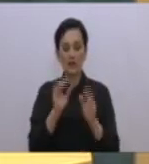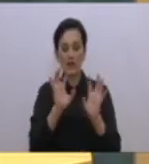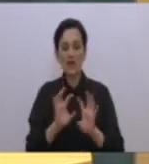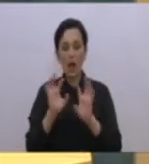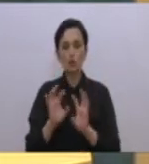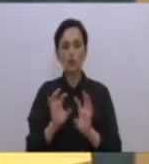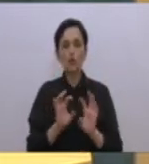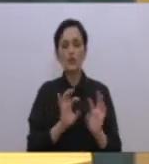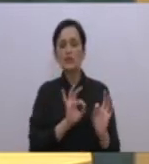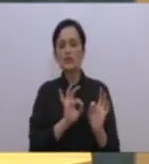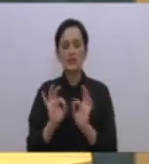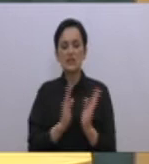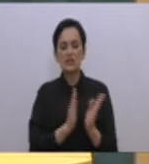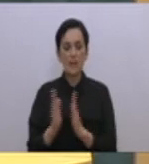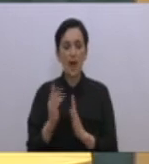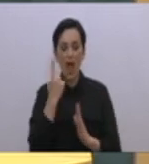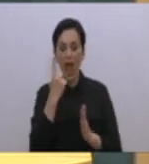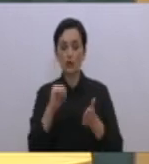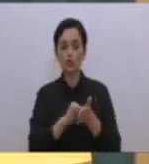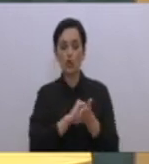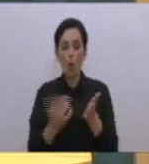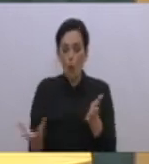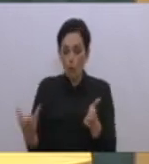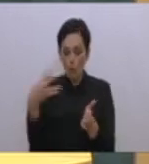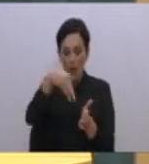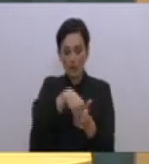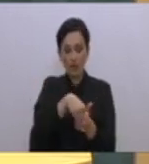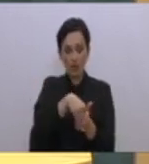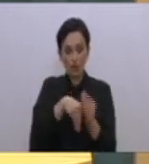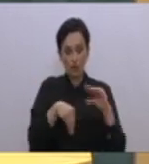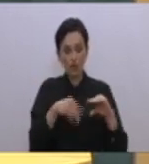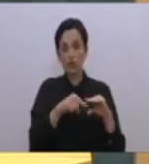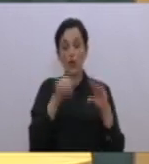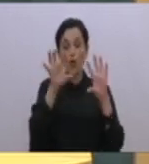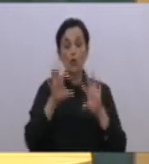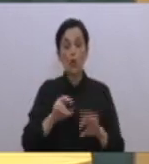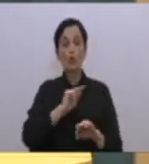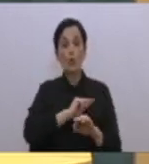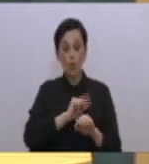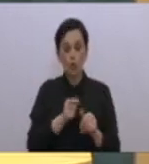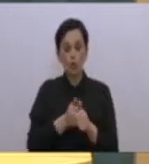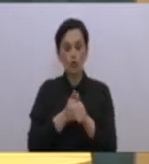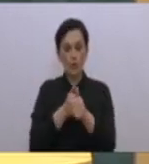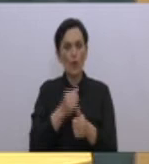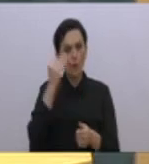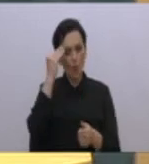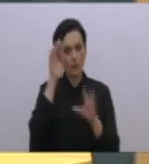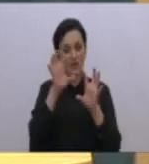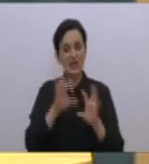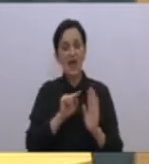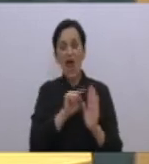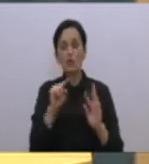კანონების სისტემატიზაცია და ერთ დოკუმენტში მოქცევა. Ასევე კოდექსზე მუშაობის კვალდაკვალ მოიაზრება კანონებში